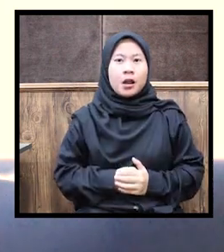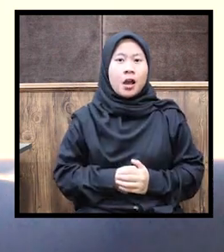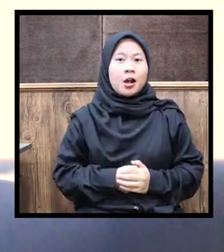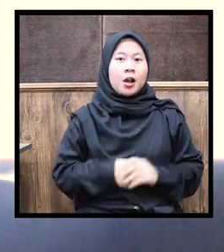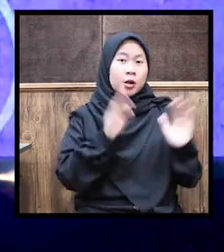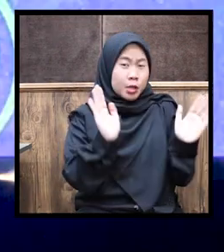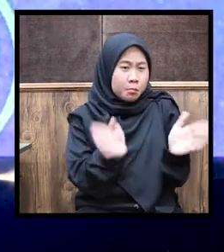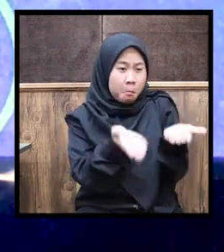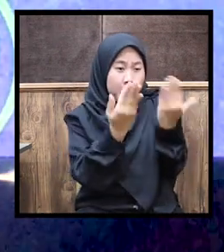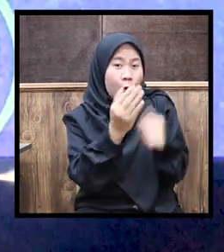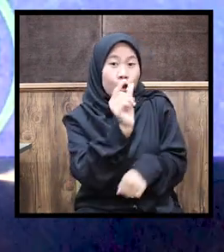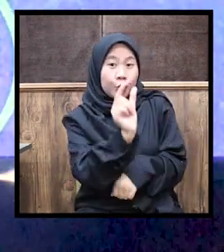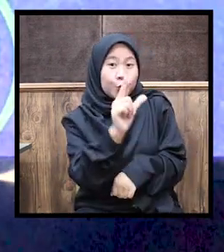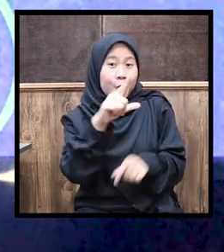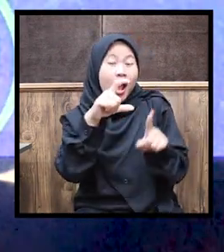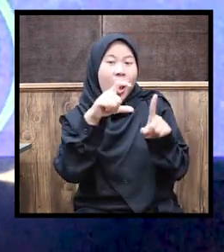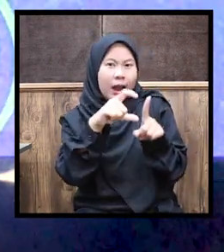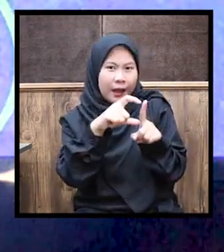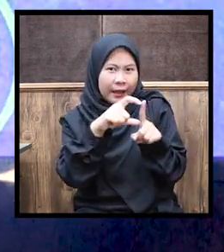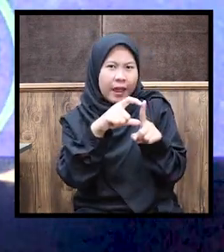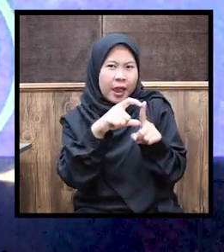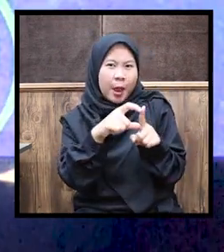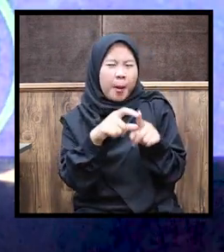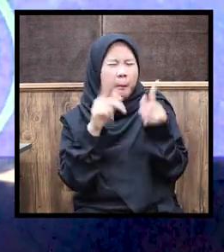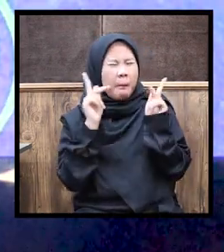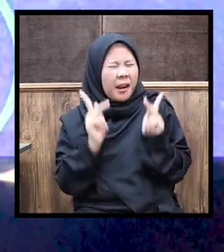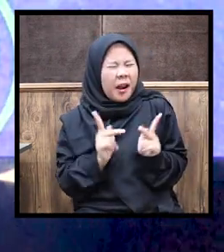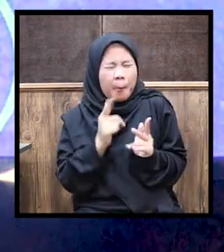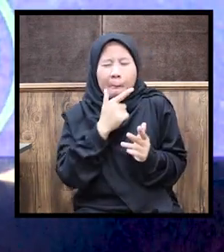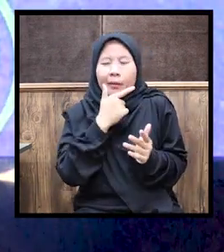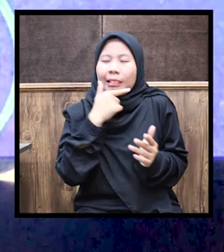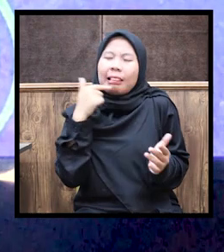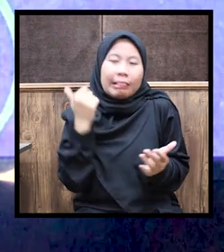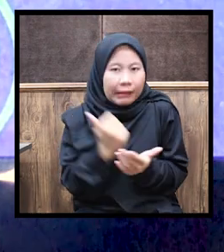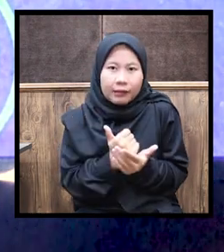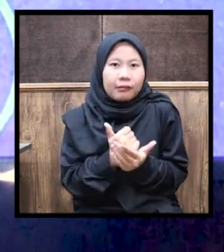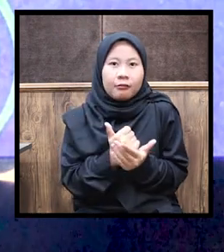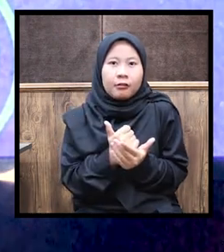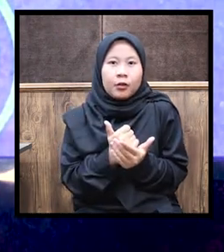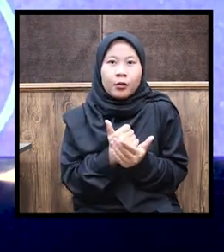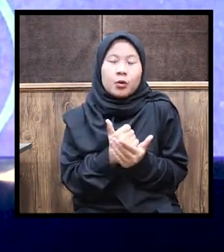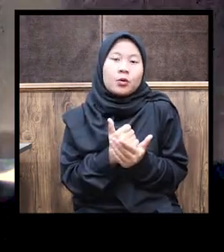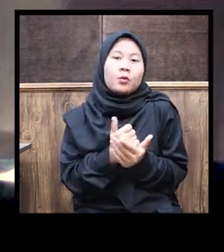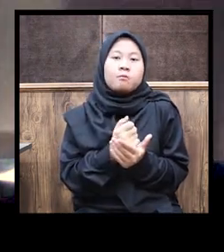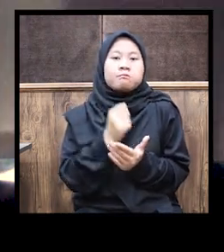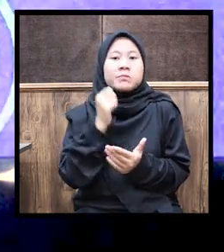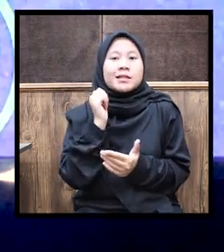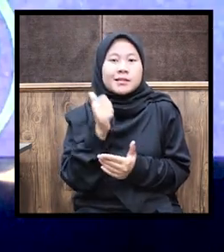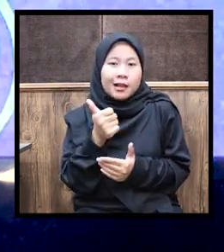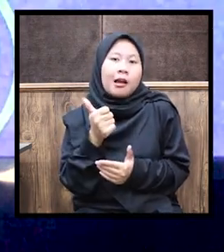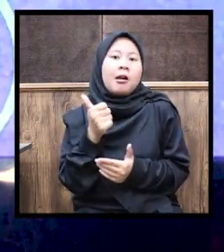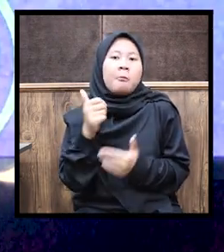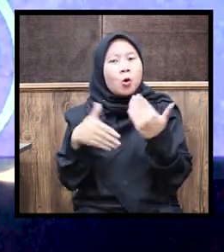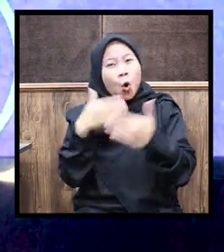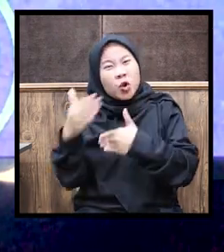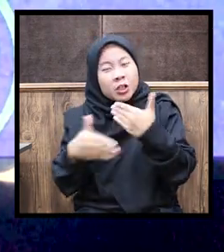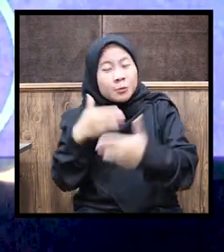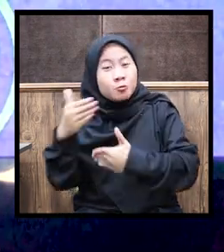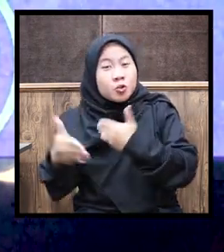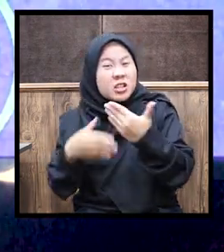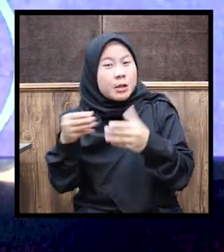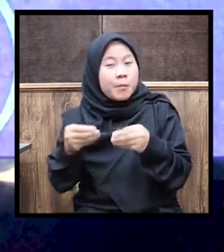ini dibentuk memang punya peran yang cukup pting untuk bagaim kemudian menjebatani kebutuhan kerja dari